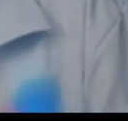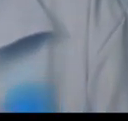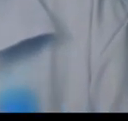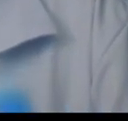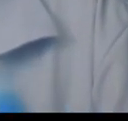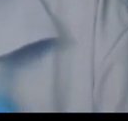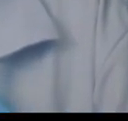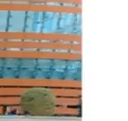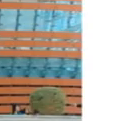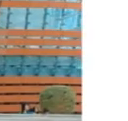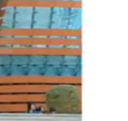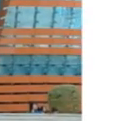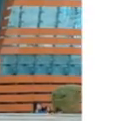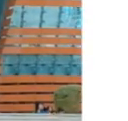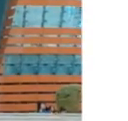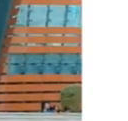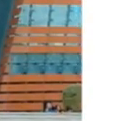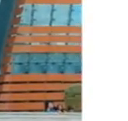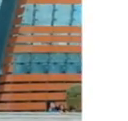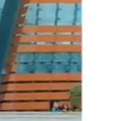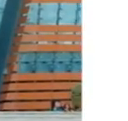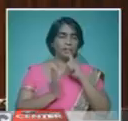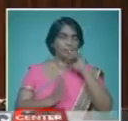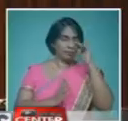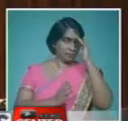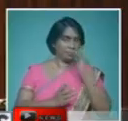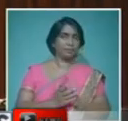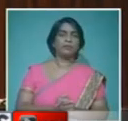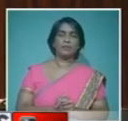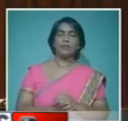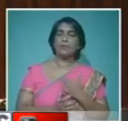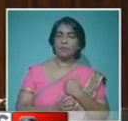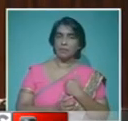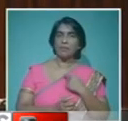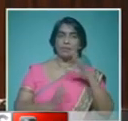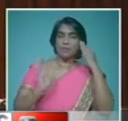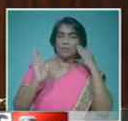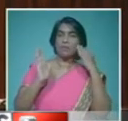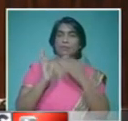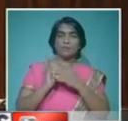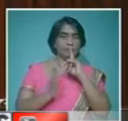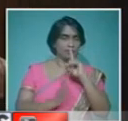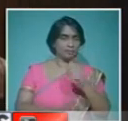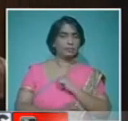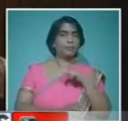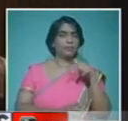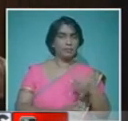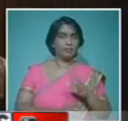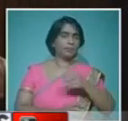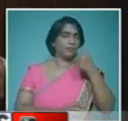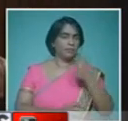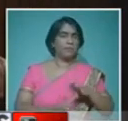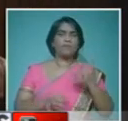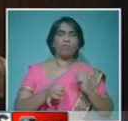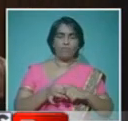Ekai, Tistunai Panaspahai Ekulaha. AIC Campus. මම ඔබතුමාගේ අවධානයට යොමු කරන්න කැමැති අද ඉතාම වැදගත්